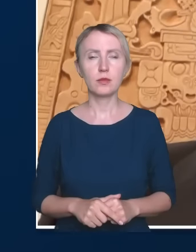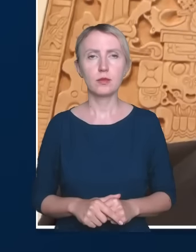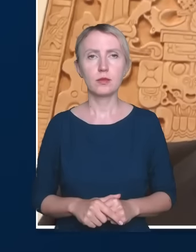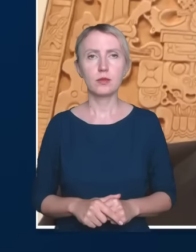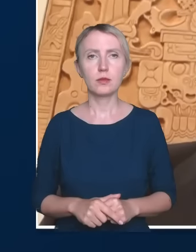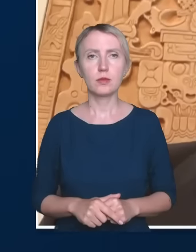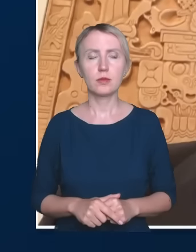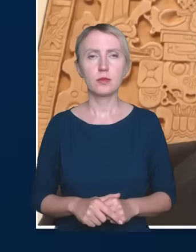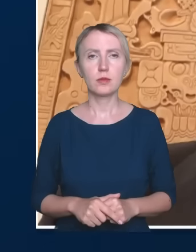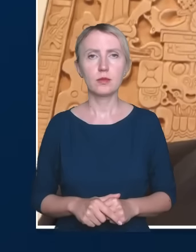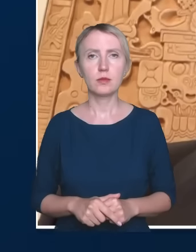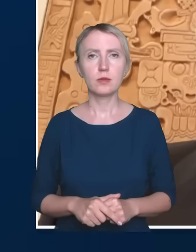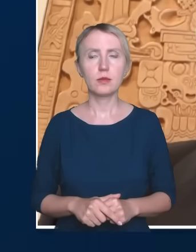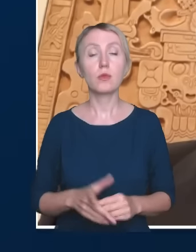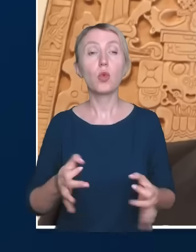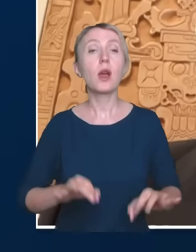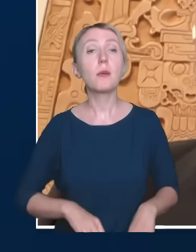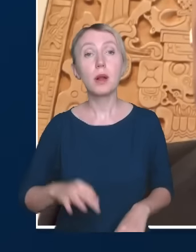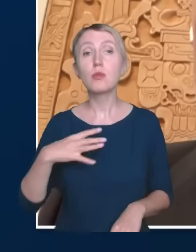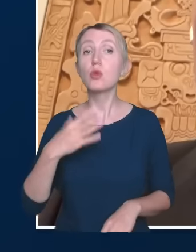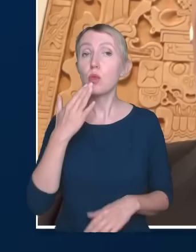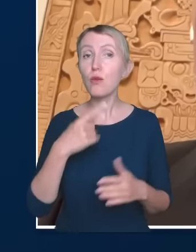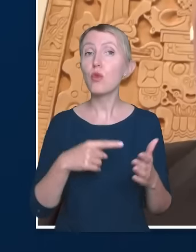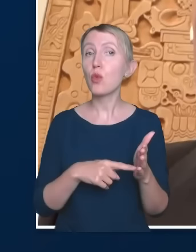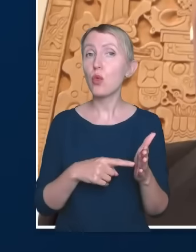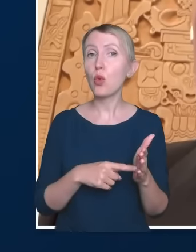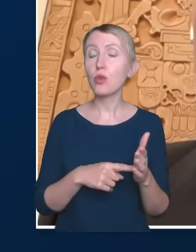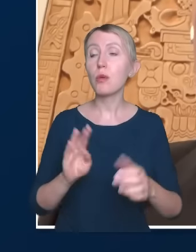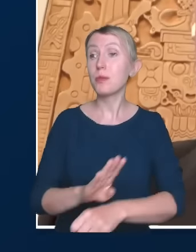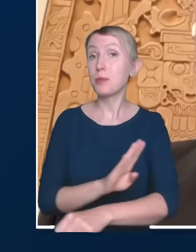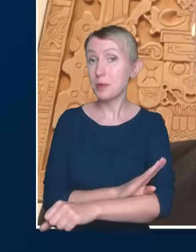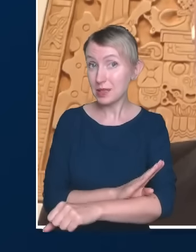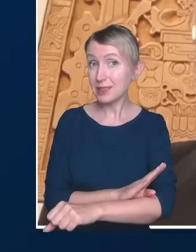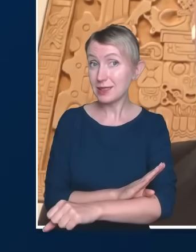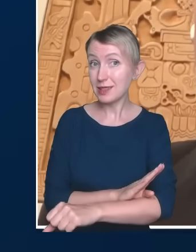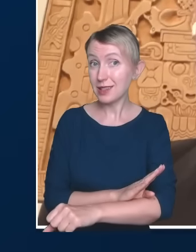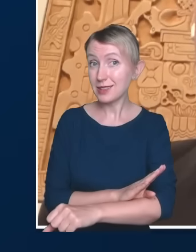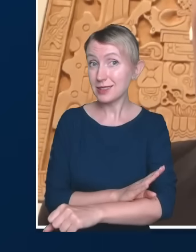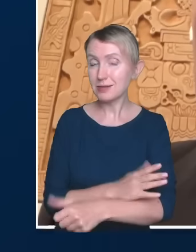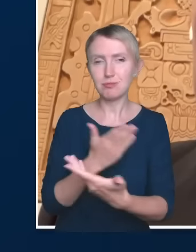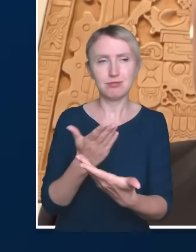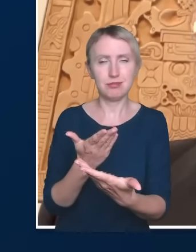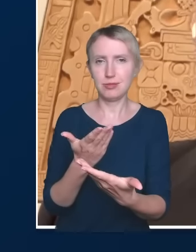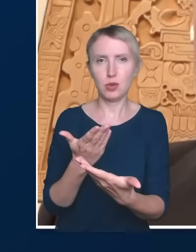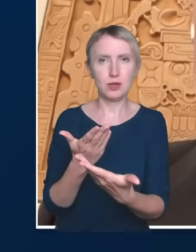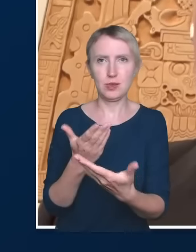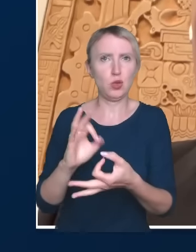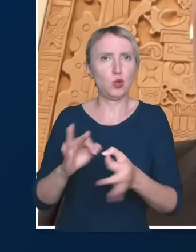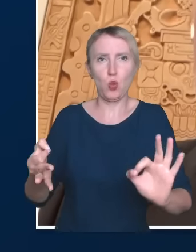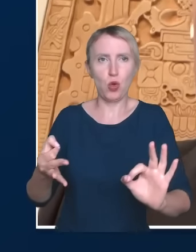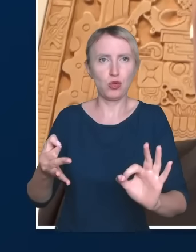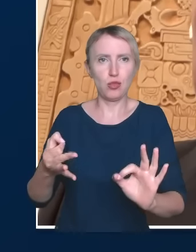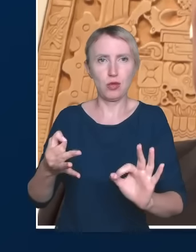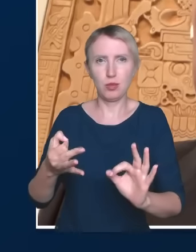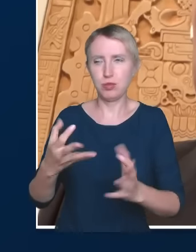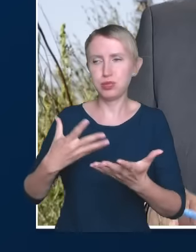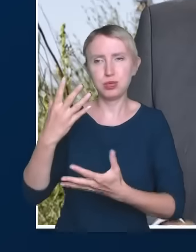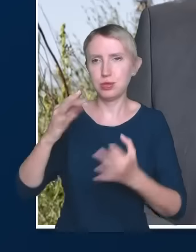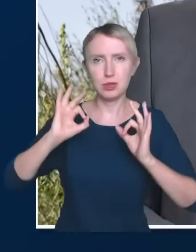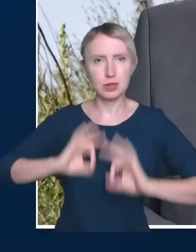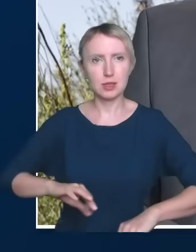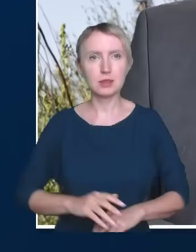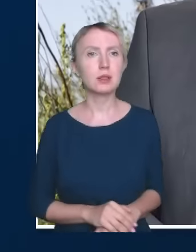Tak jak pan powiedział, to jest z biznesowego punktu widzenia czyste złoto. Tu i teraz i przez najbliższą pięciolatkę.